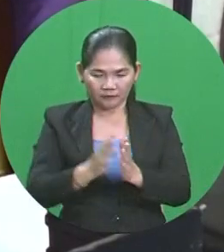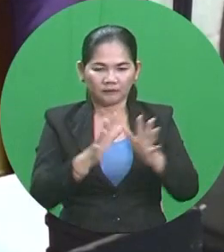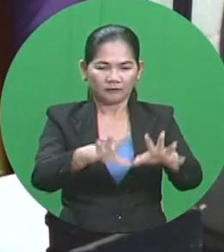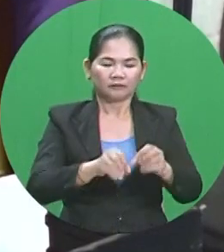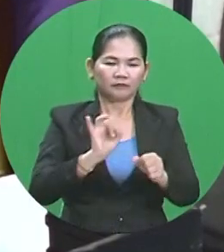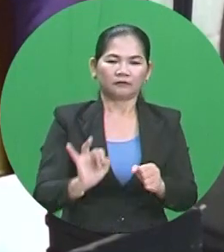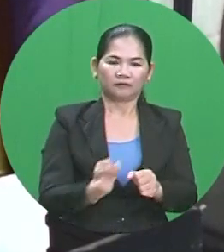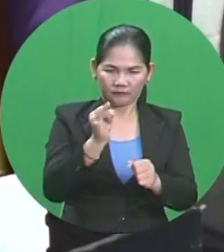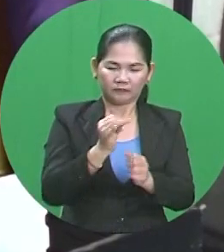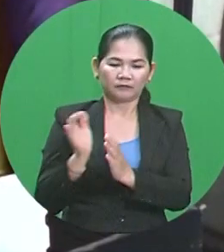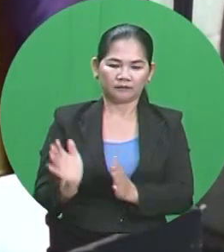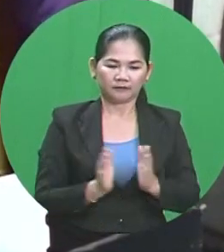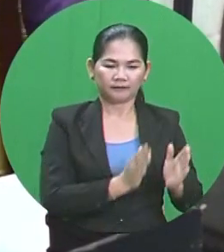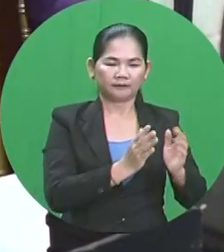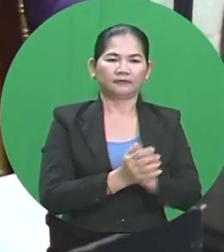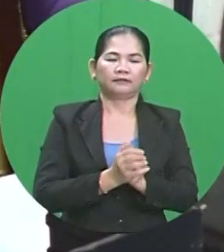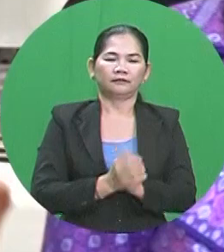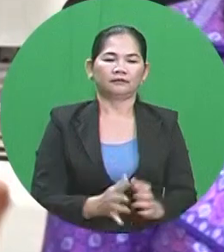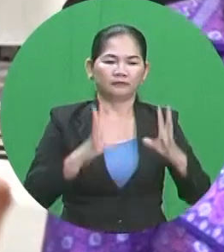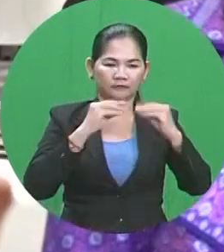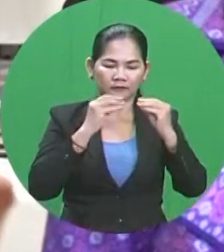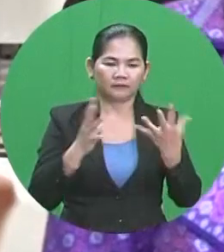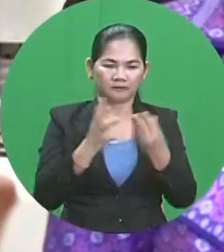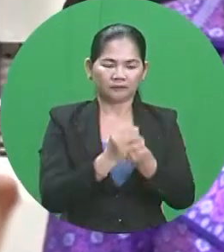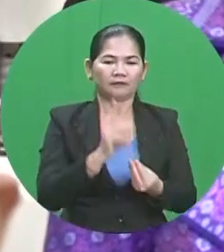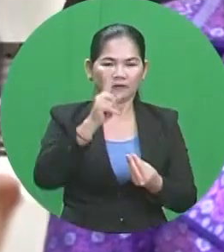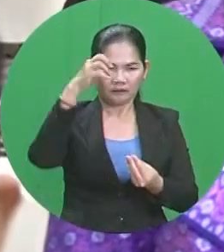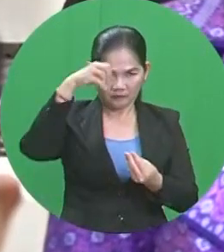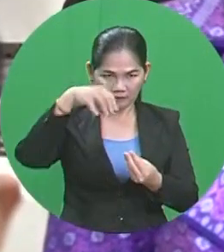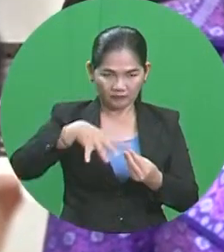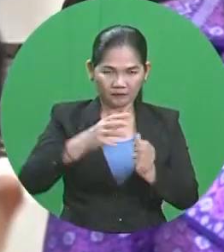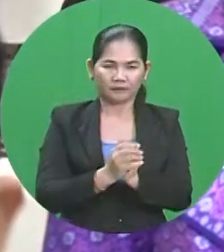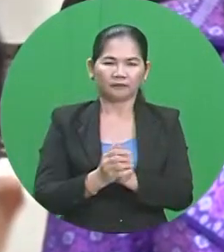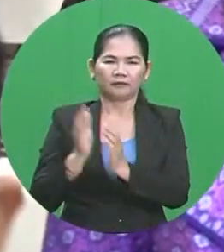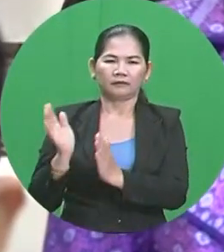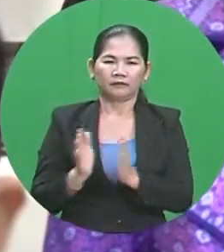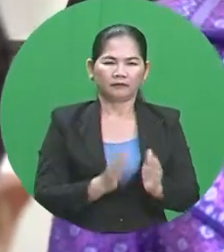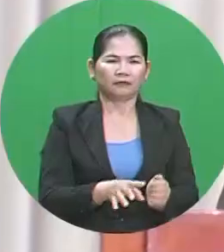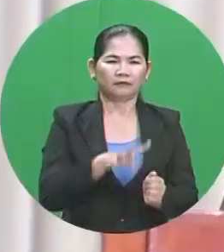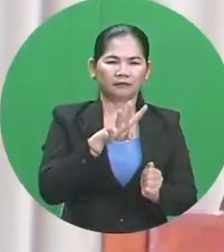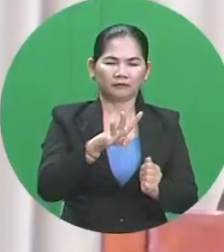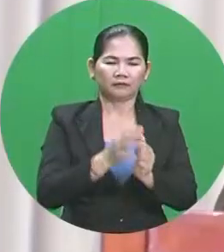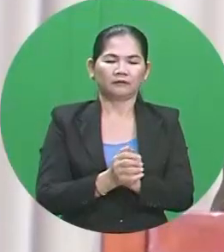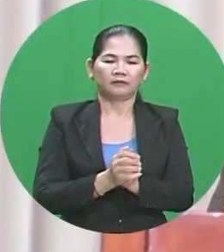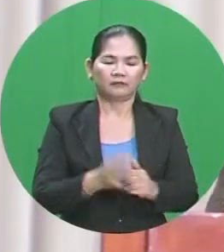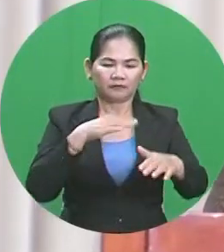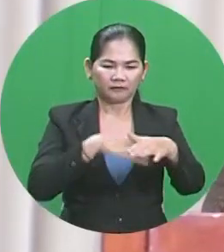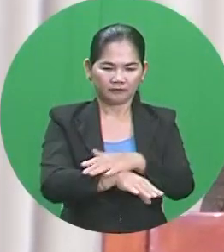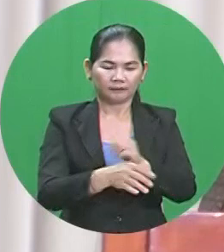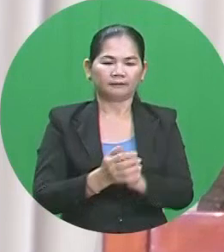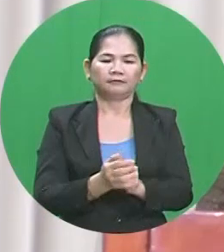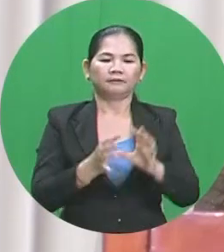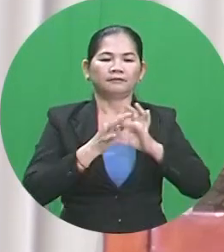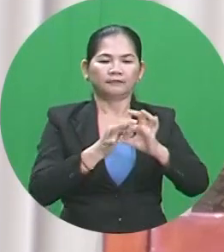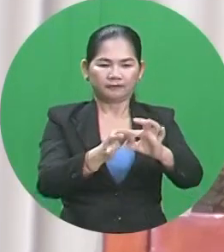លបានជោគជ័យតាមផែនការសន្និបាតរយៈពេលមួយថ្ងៃនេះក៏មានរបៀបវារៈចំនួន4ដែលនឹងត្រូវដាក់ចូលក្នុងកិច្ចពិ